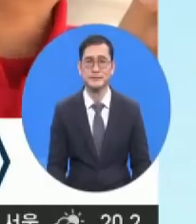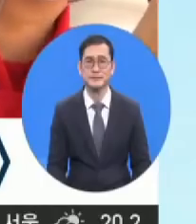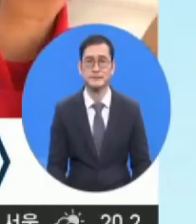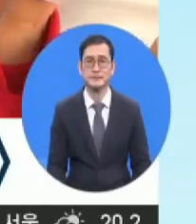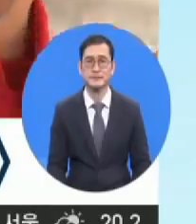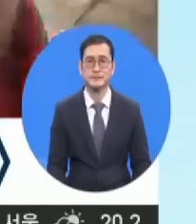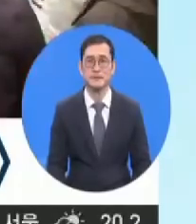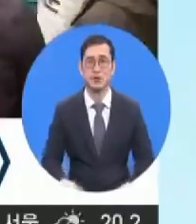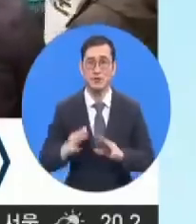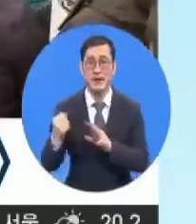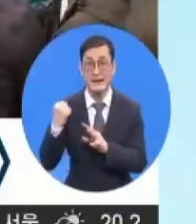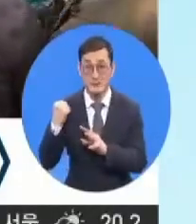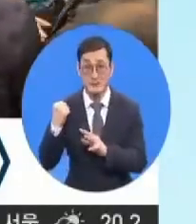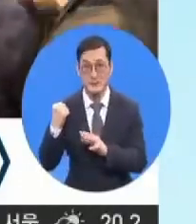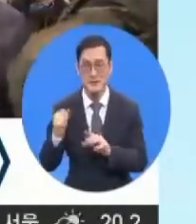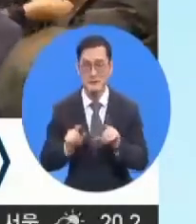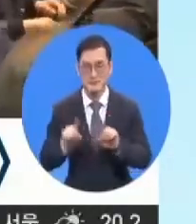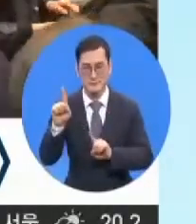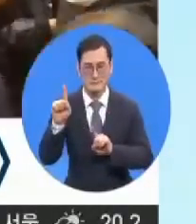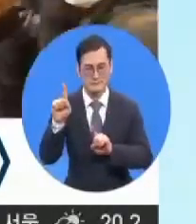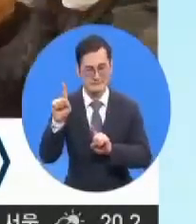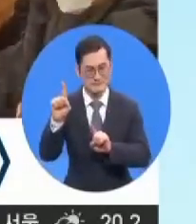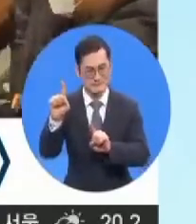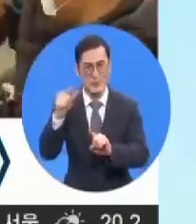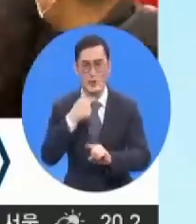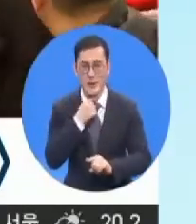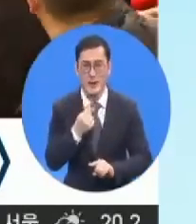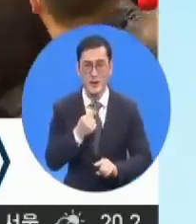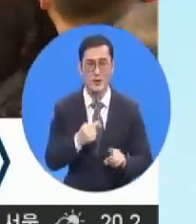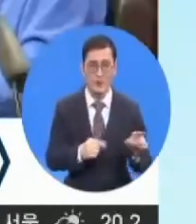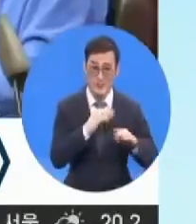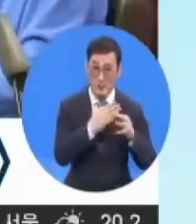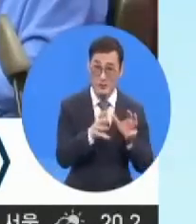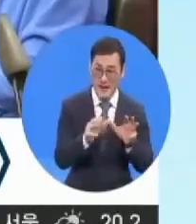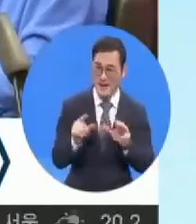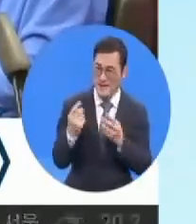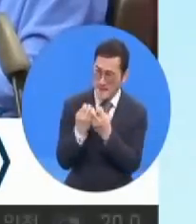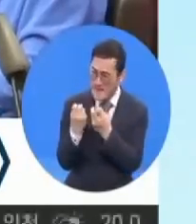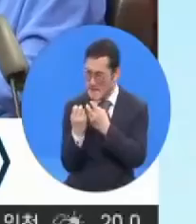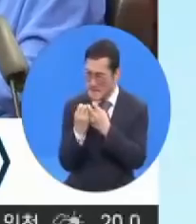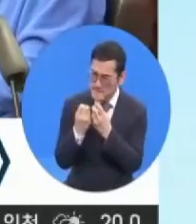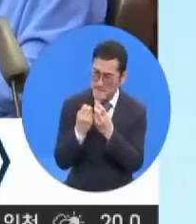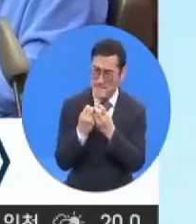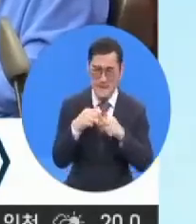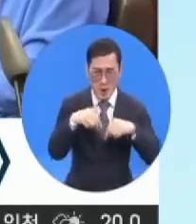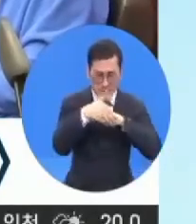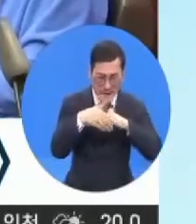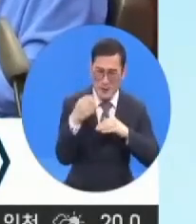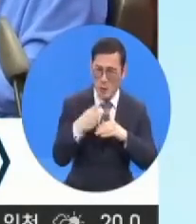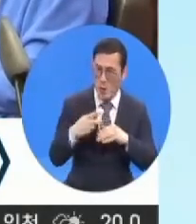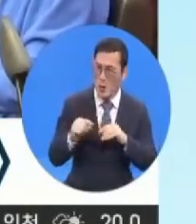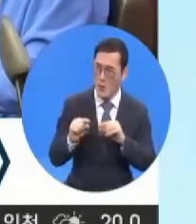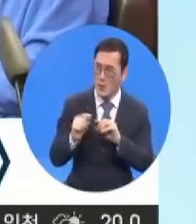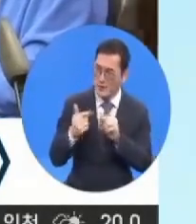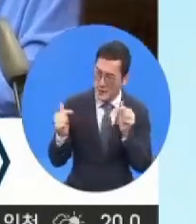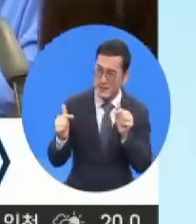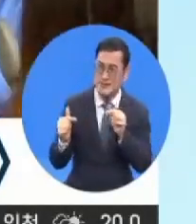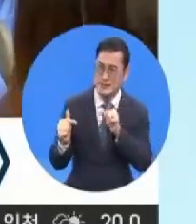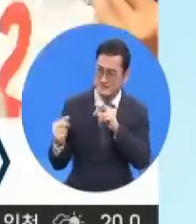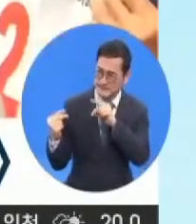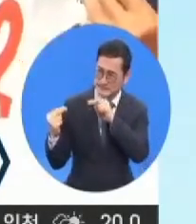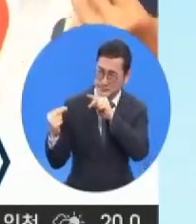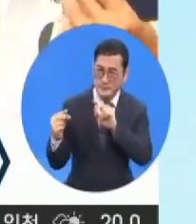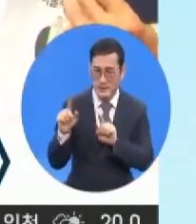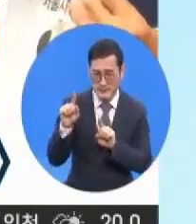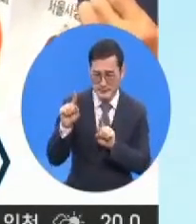가는 걸, 추진할 거고요. 민주당 입장에서 이걸 프레임 전환을 위해서 계속 이제 여러 가지 정책들이라든지 대안들을 내놓을 가능성이 있는데,